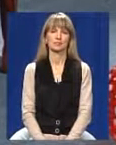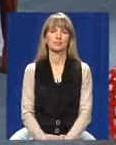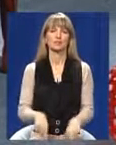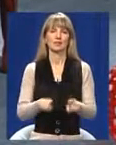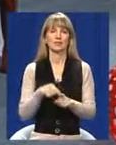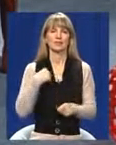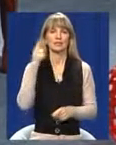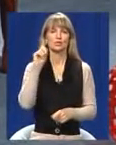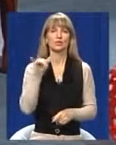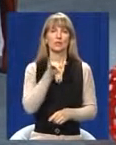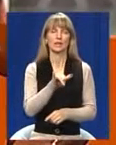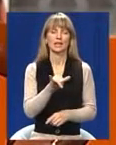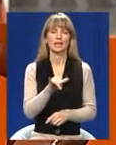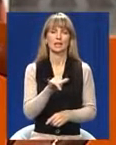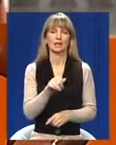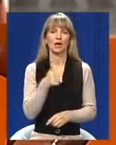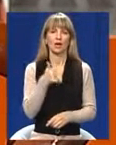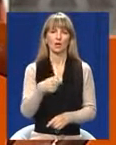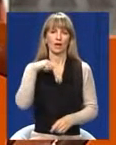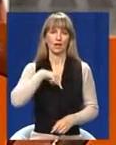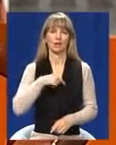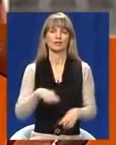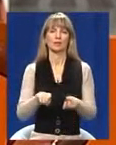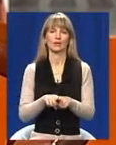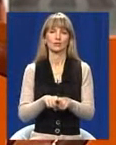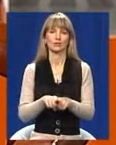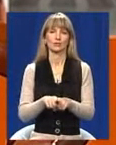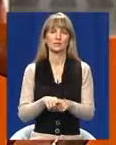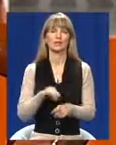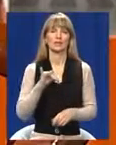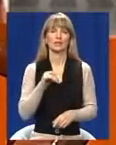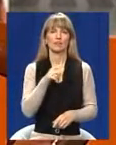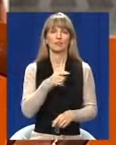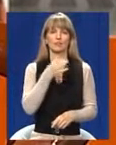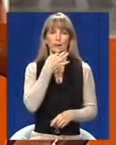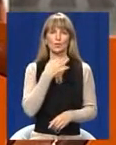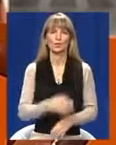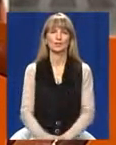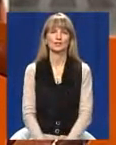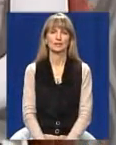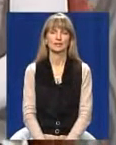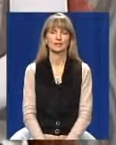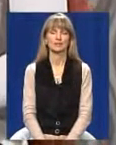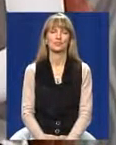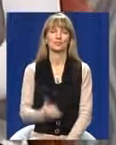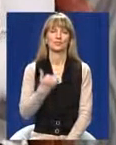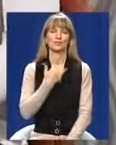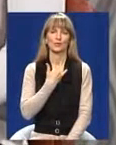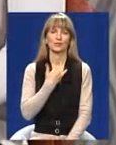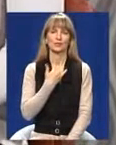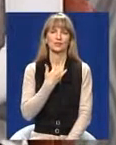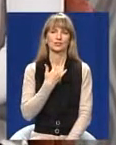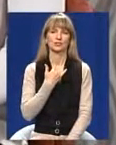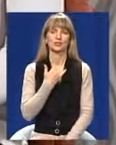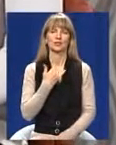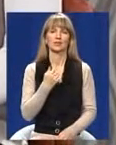я знаю, що в них дуже такий добрий характер також, і вони подобаються мені. Ну, у наших, да, я теж,